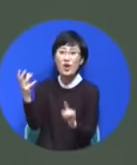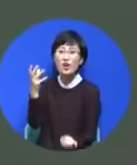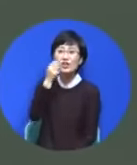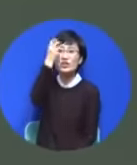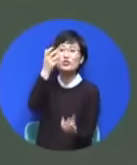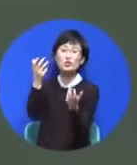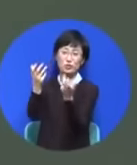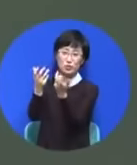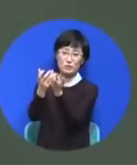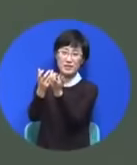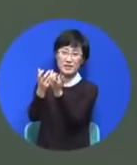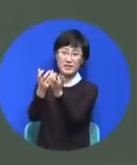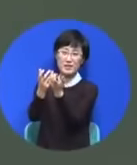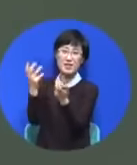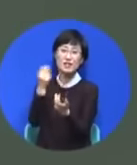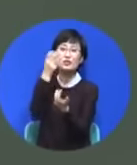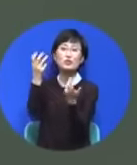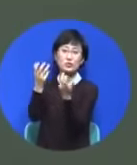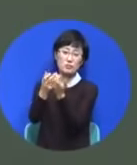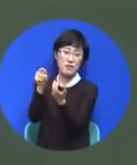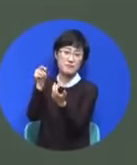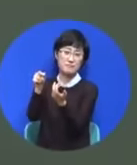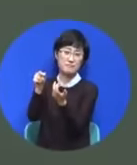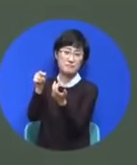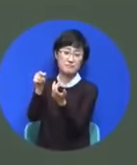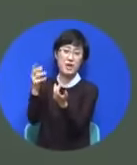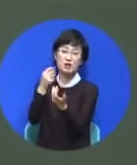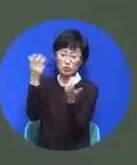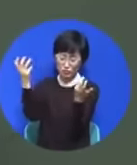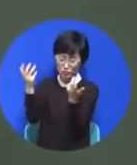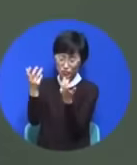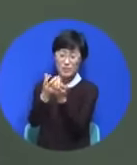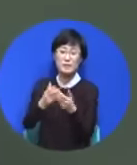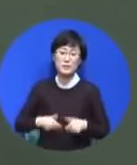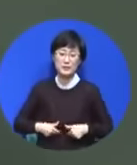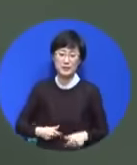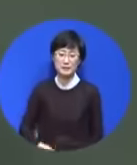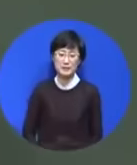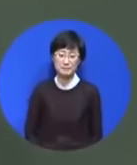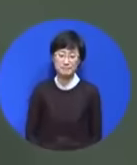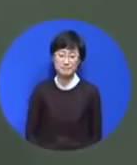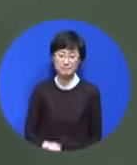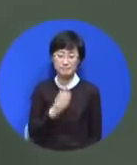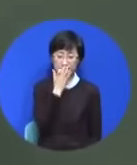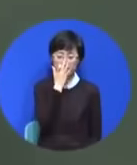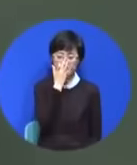그예 이 알 있었 자 자세히